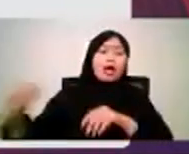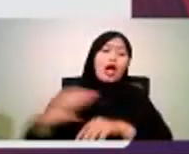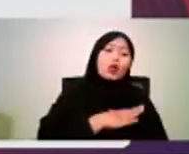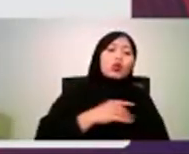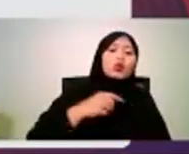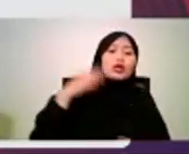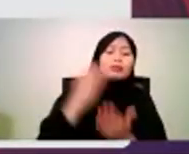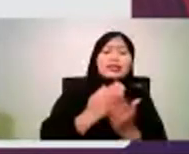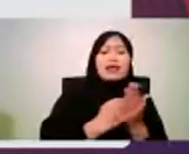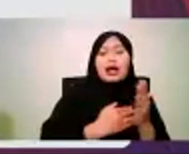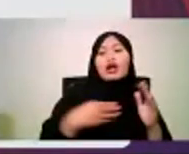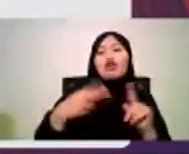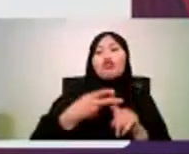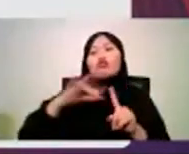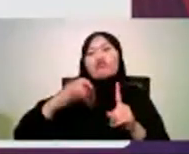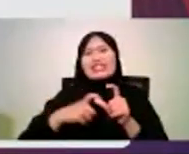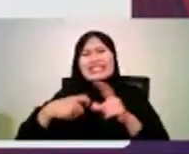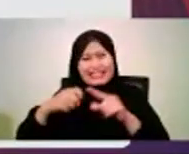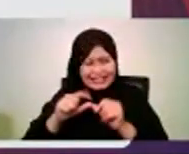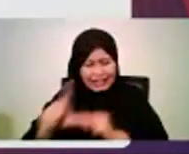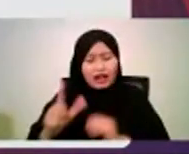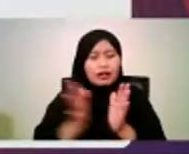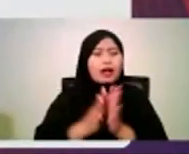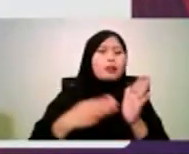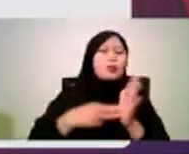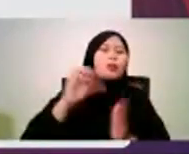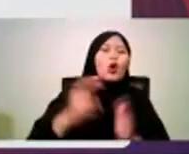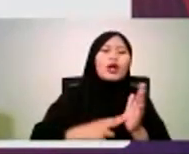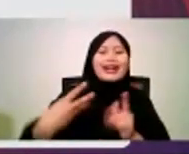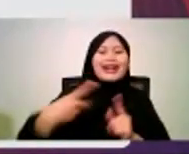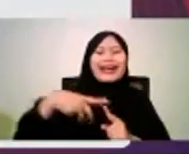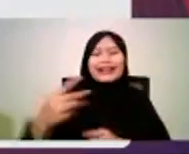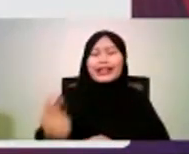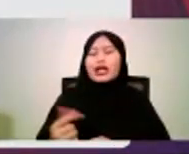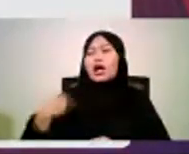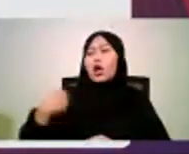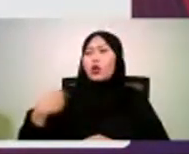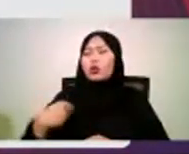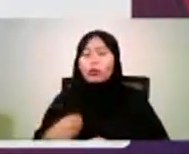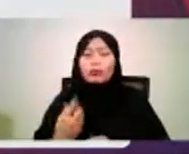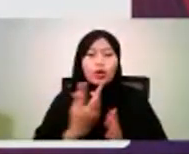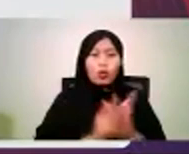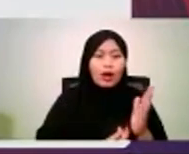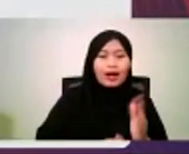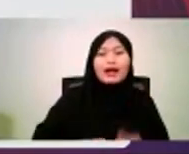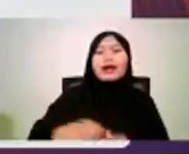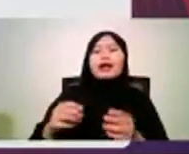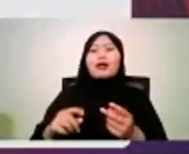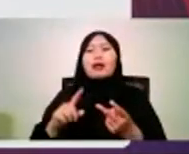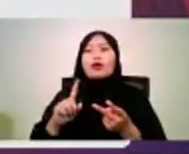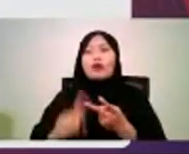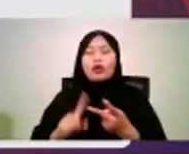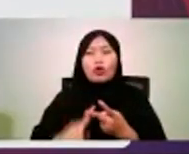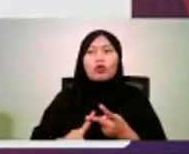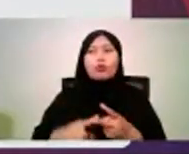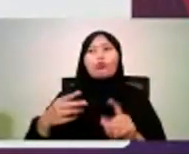dan moneter di pusat maupun daerah kebijakan fiskal kementerian keuangan kebijakan moneter dari Bank Indonesia Oleh karena